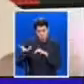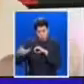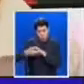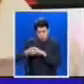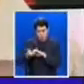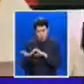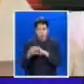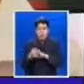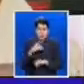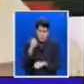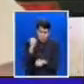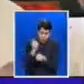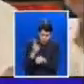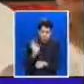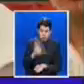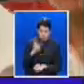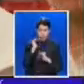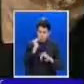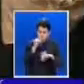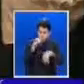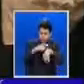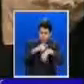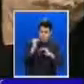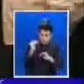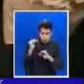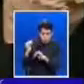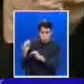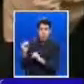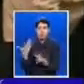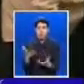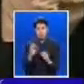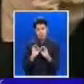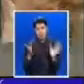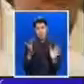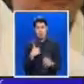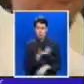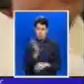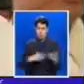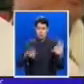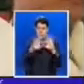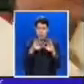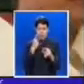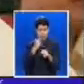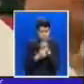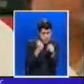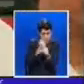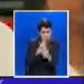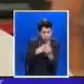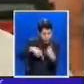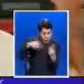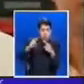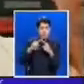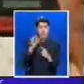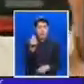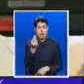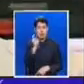ได้แต่ว่าก็มีการกำหนดขอบเขตพื้นที่ต่างๆแล้วก็ที่สำคัญทำกี่รอบซึ่งเราก็ใช้นโยบ